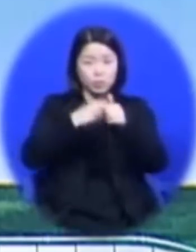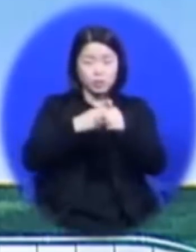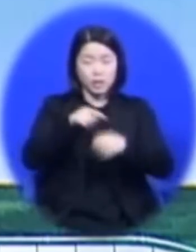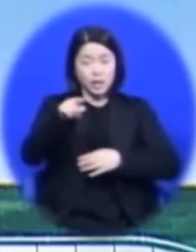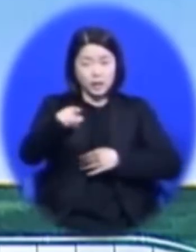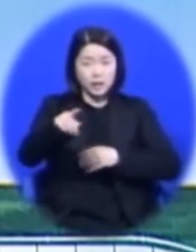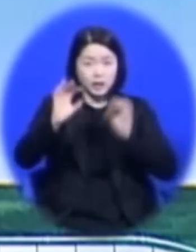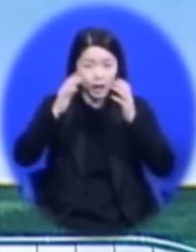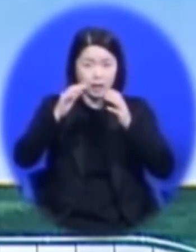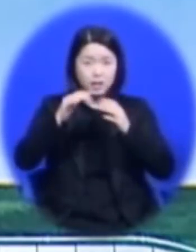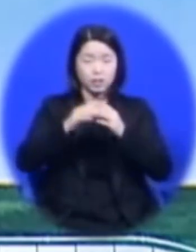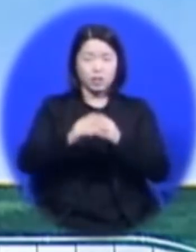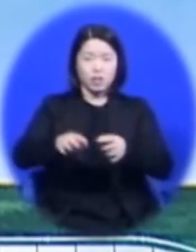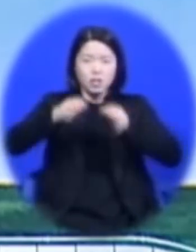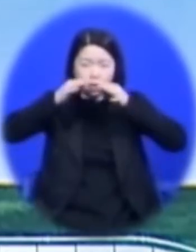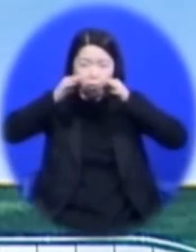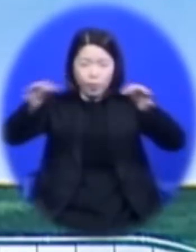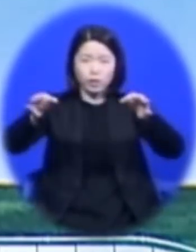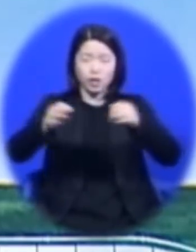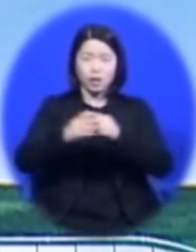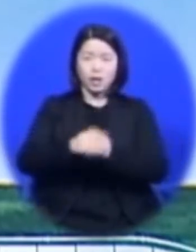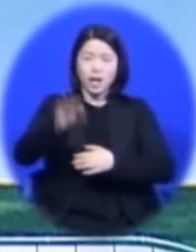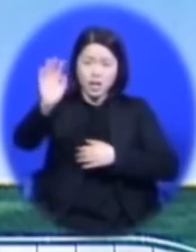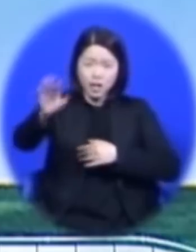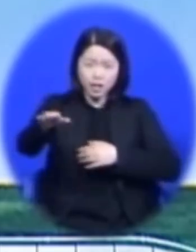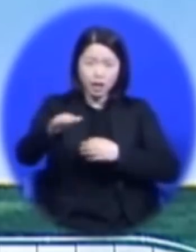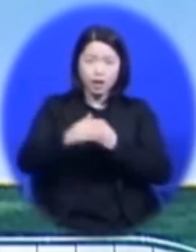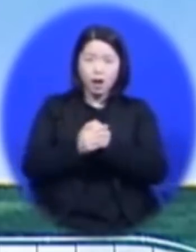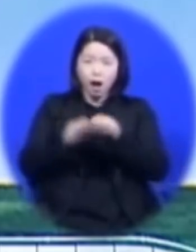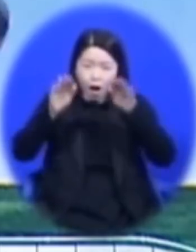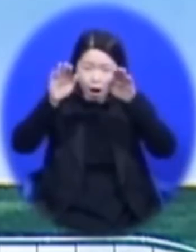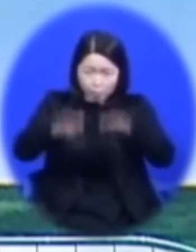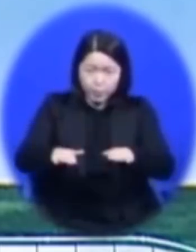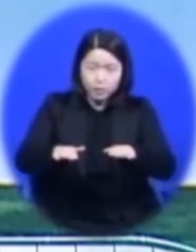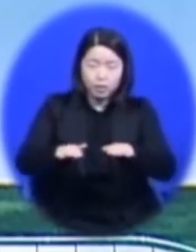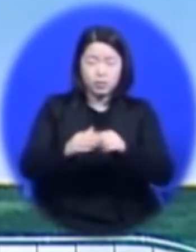그 아이에게 소리를 질렀습니다 얘야 엎드려